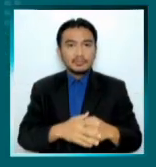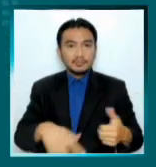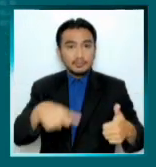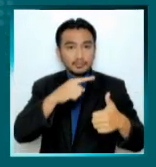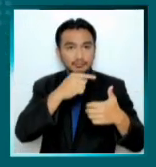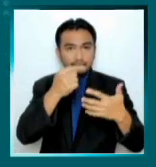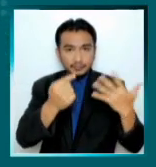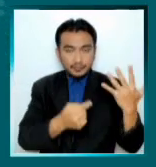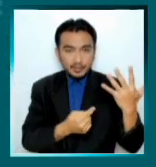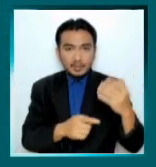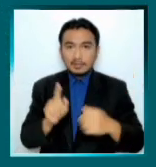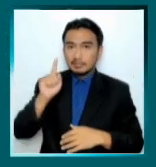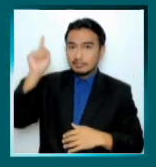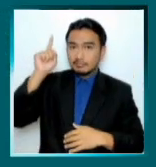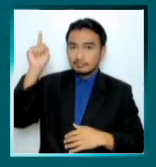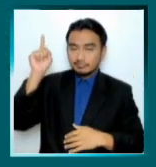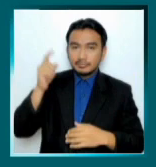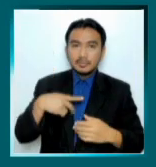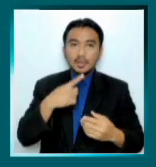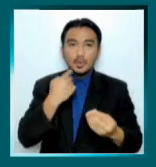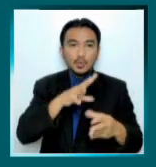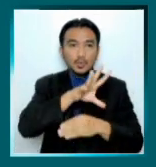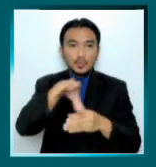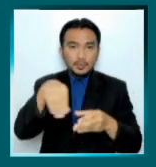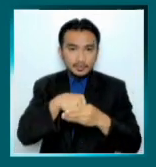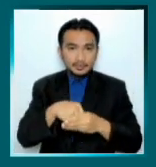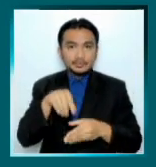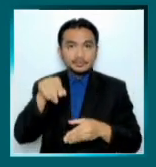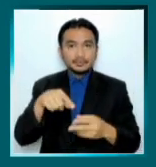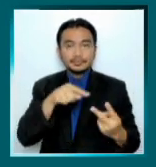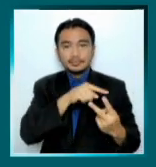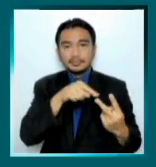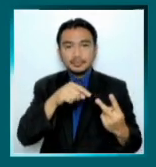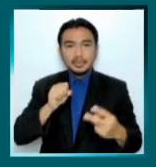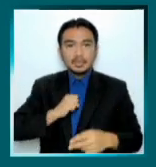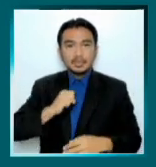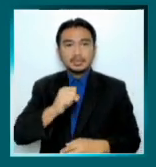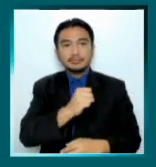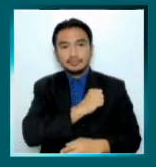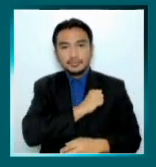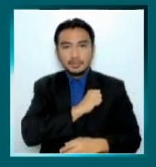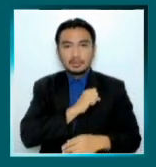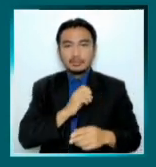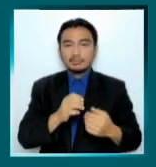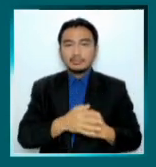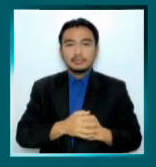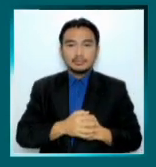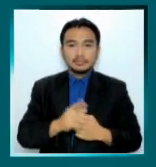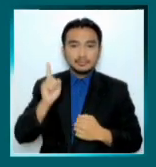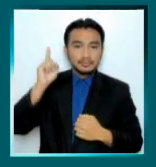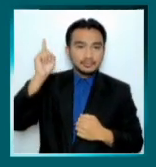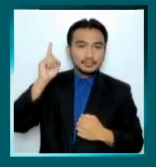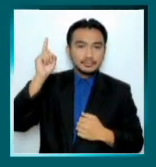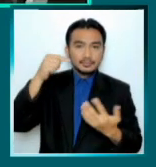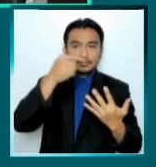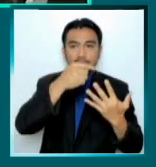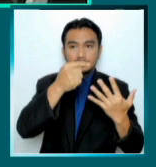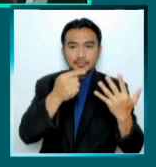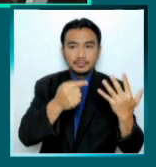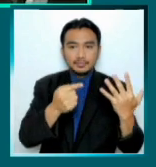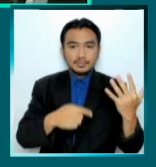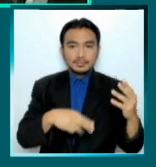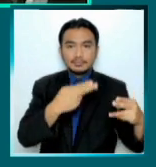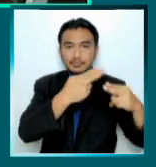Larry Gadon, Senador Juan Miguel Subiri, dating Secretary Mark Villar, Representative Loren Legarda, dating Secretary Harry